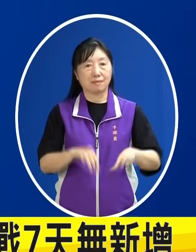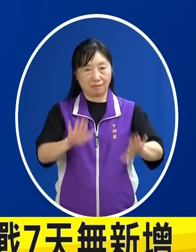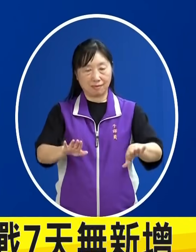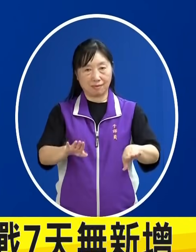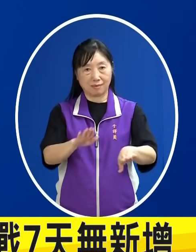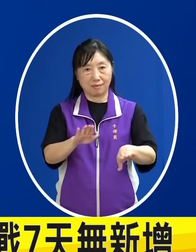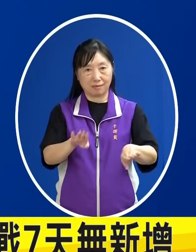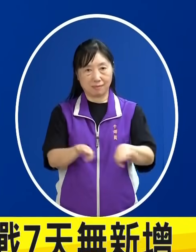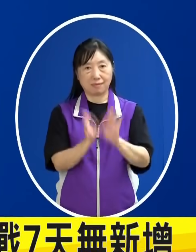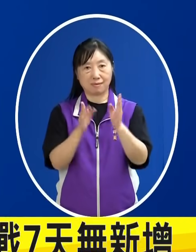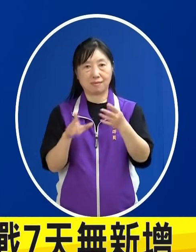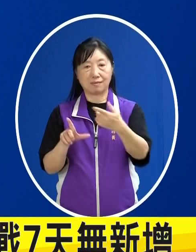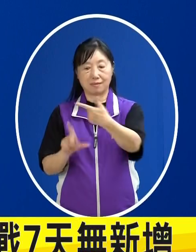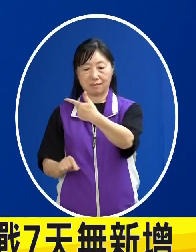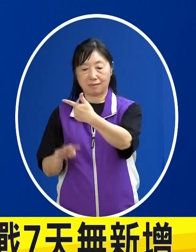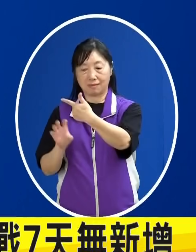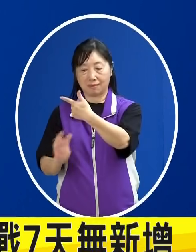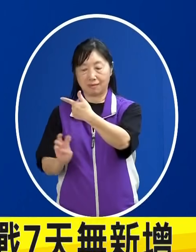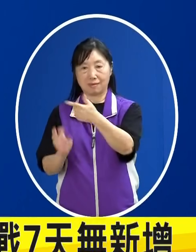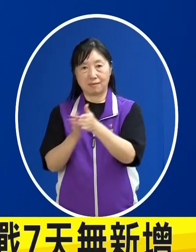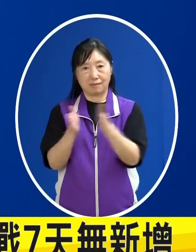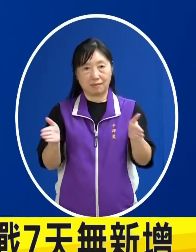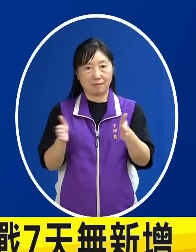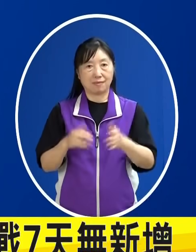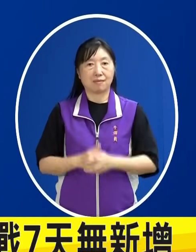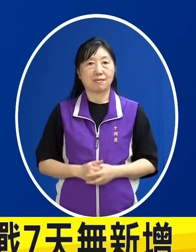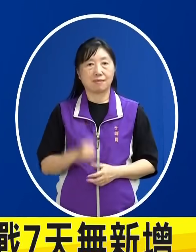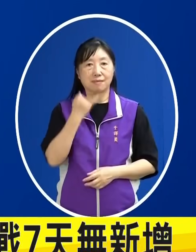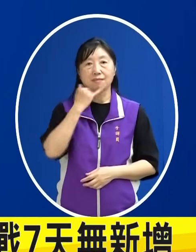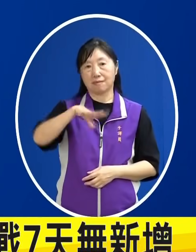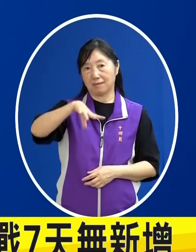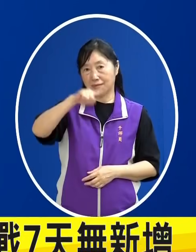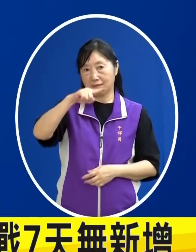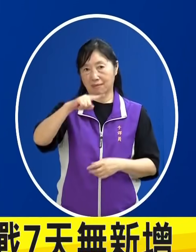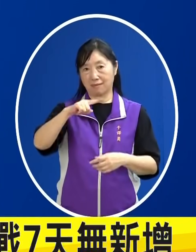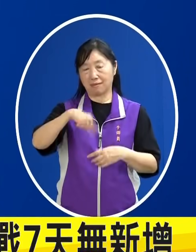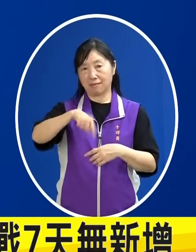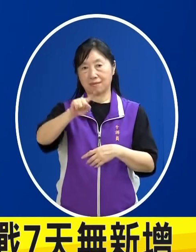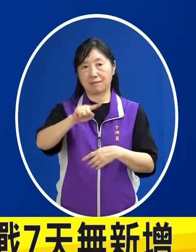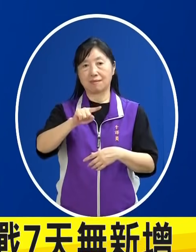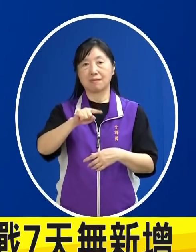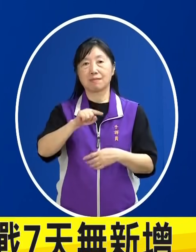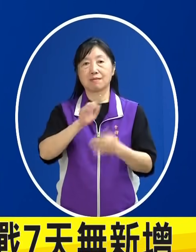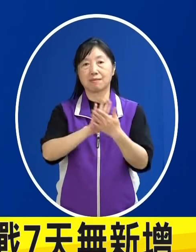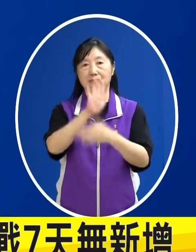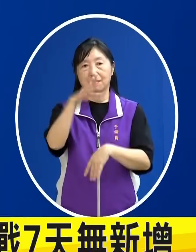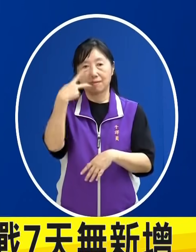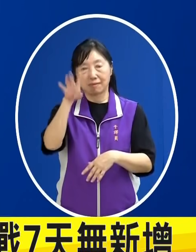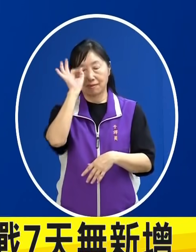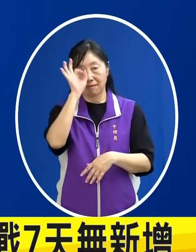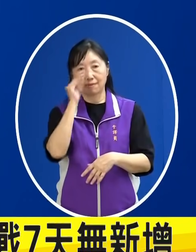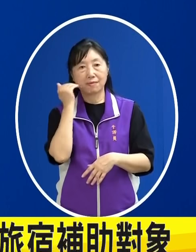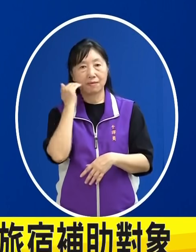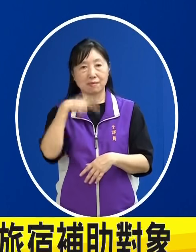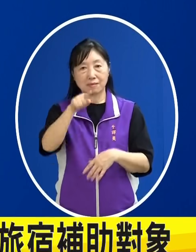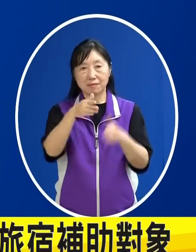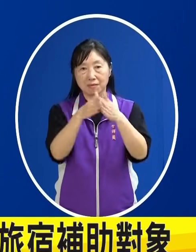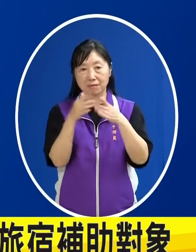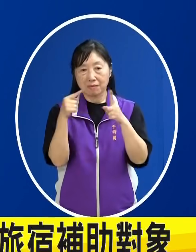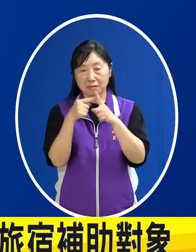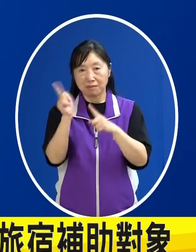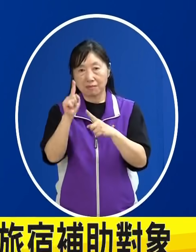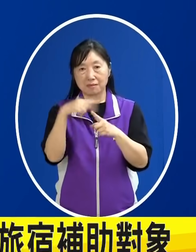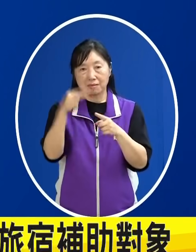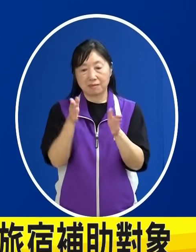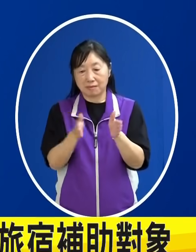日起到6月30日先来作为第一个阶段未来看需要再做是否再延长。